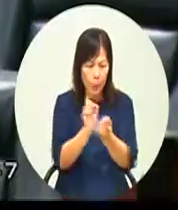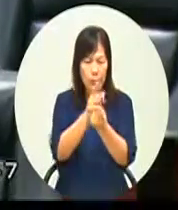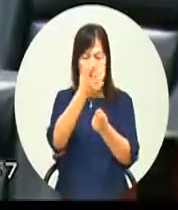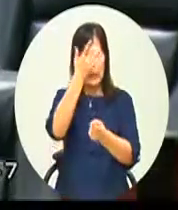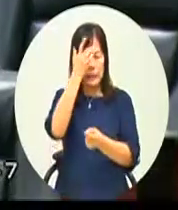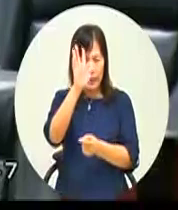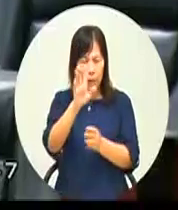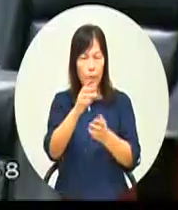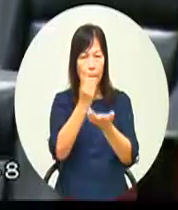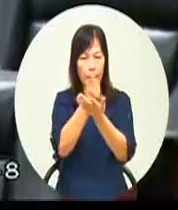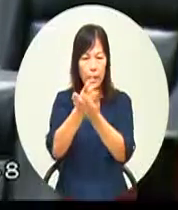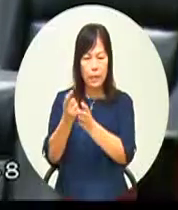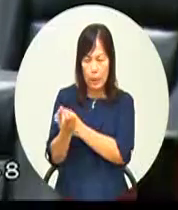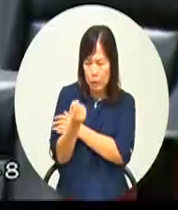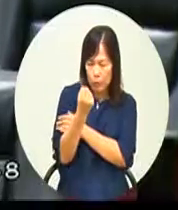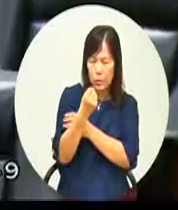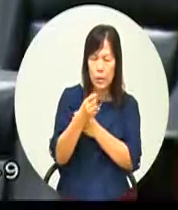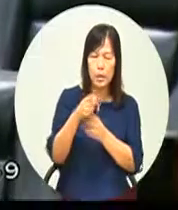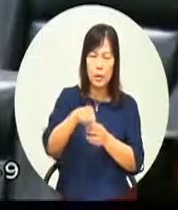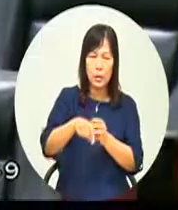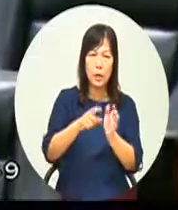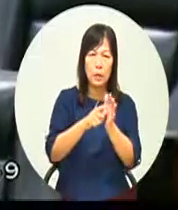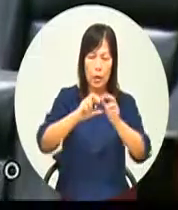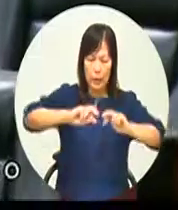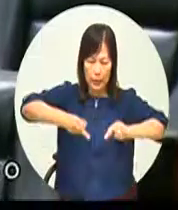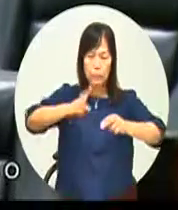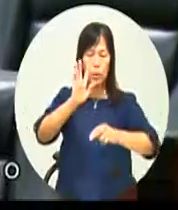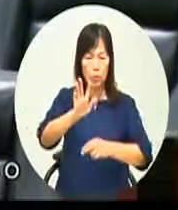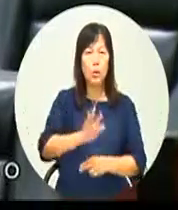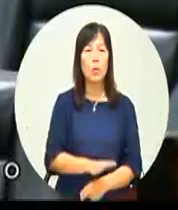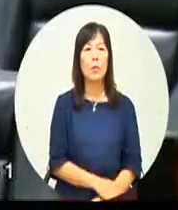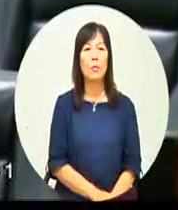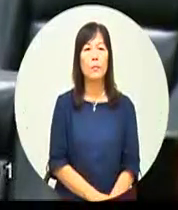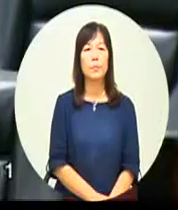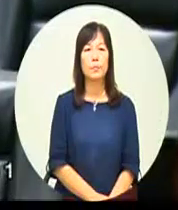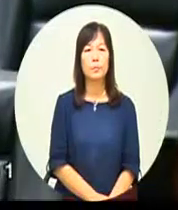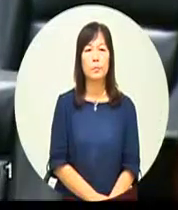大家的努力下， 我坦白讲这段时间改善很多，改善非